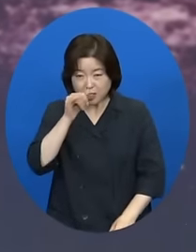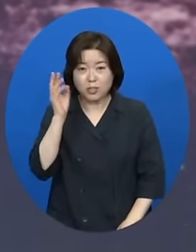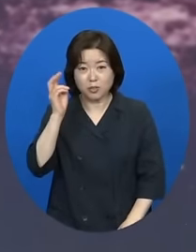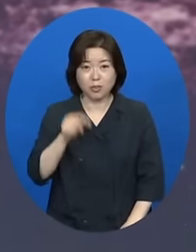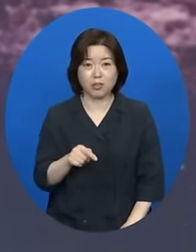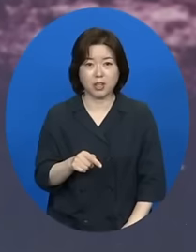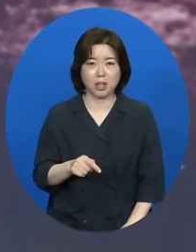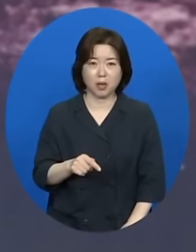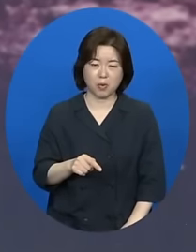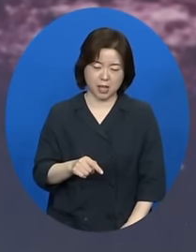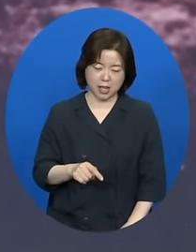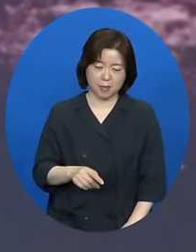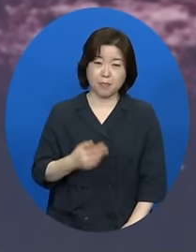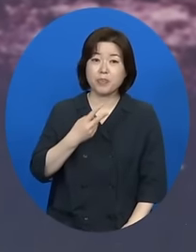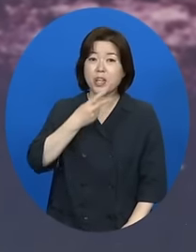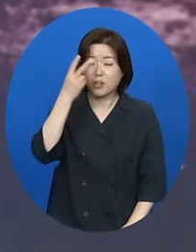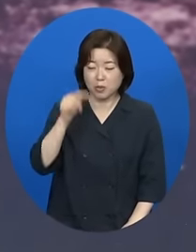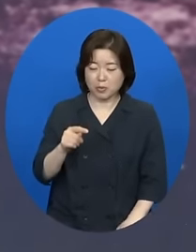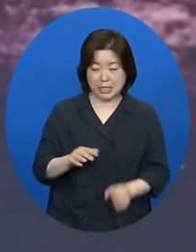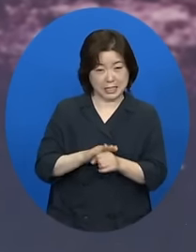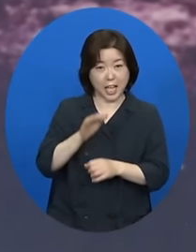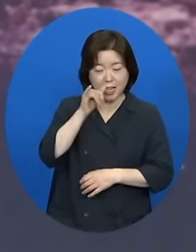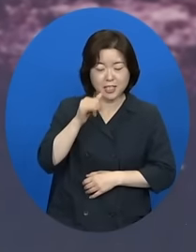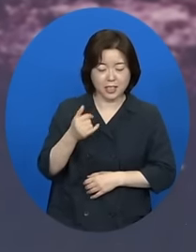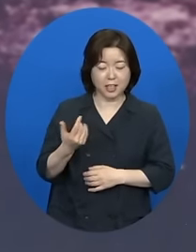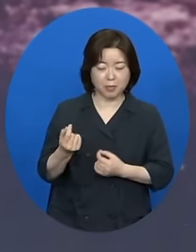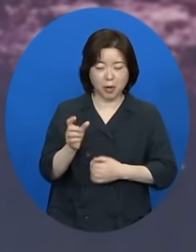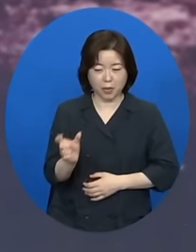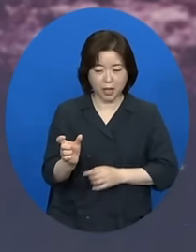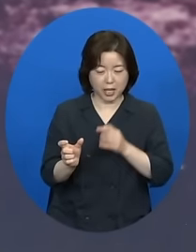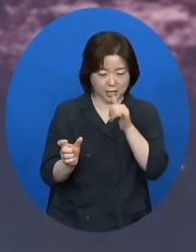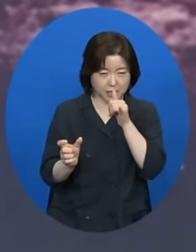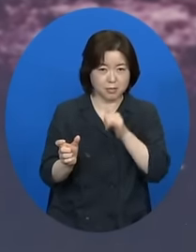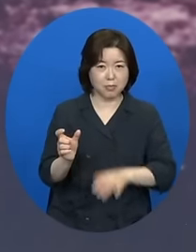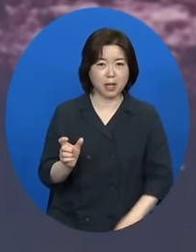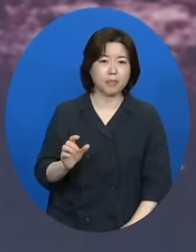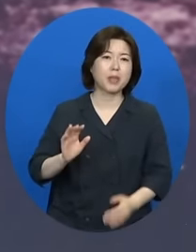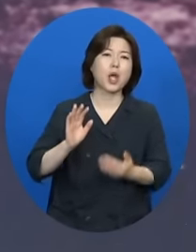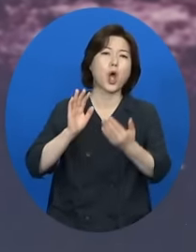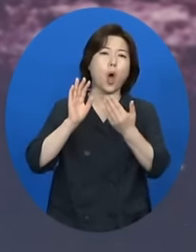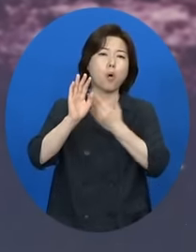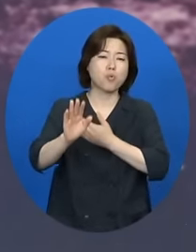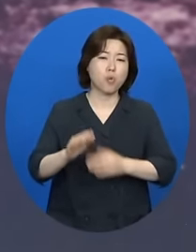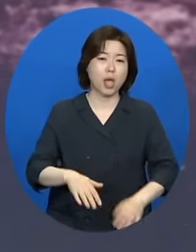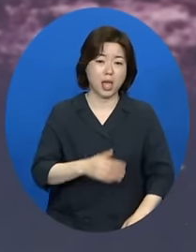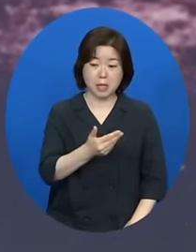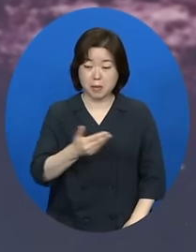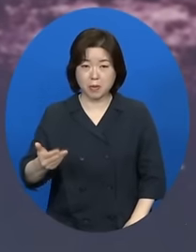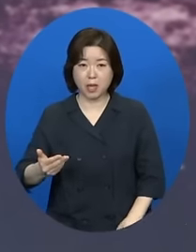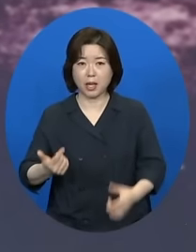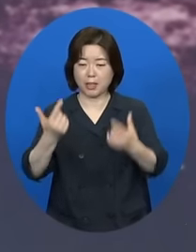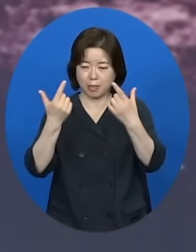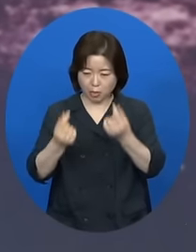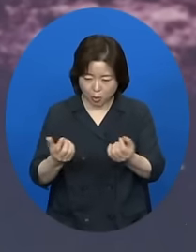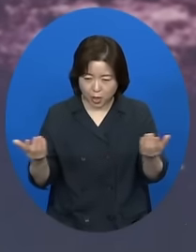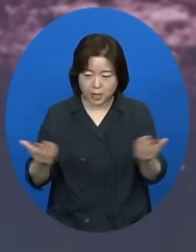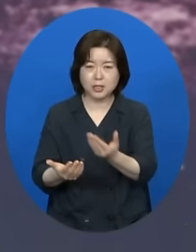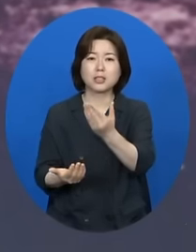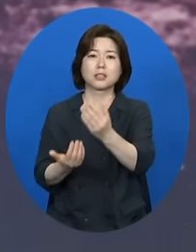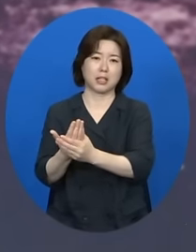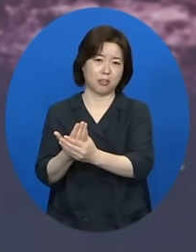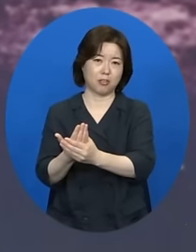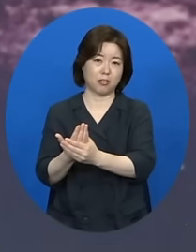굳이 요셉을, 물론 사랑하니까 했겠지만 요셉을 언급했을까? 나중에 얼마 지나지 않아서 똑같은 일이 벌어지기 때문에.